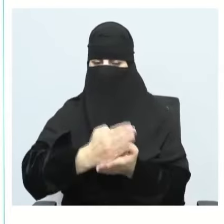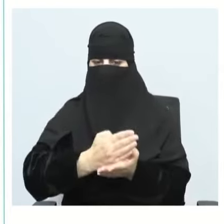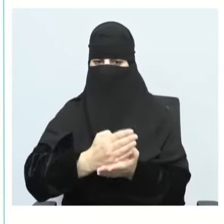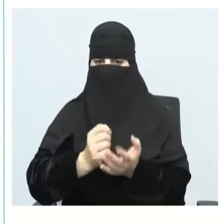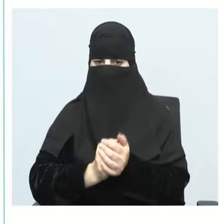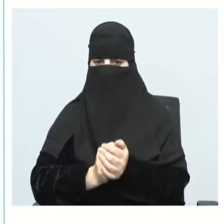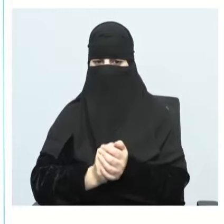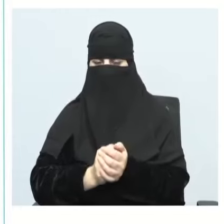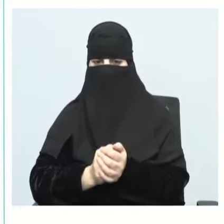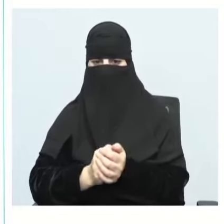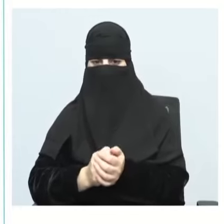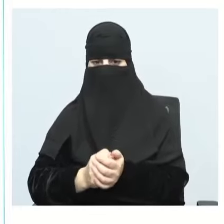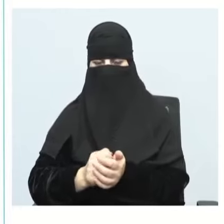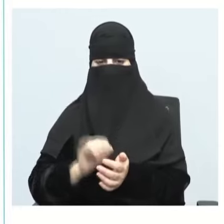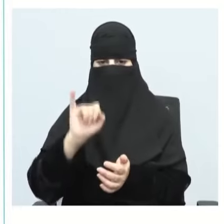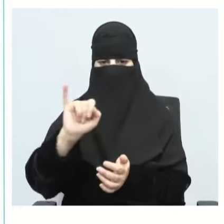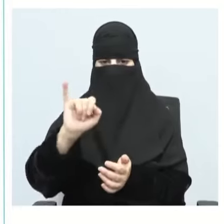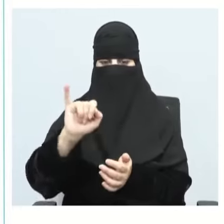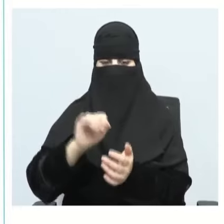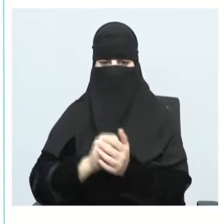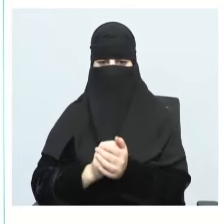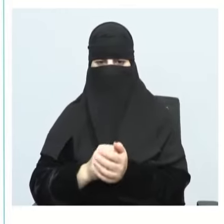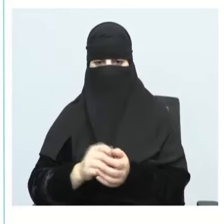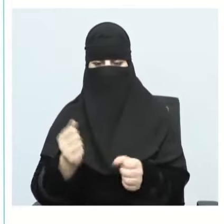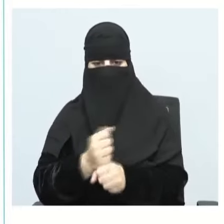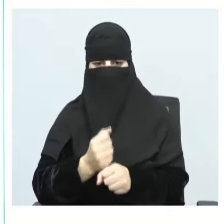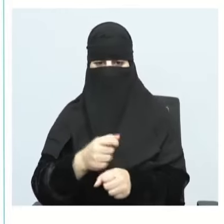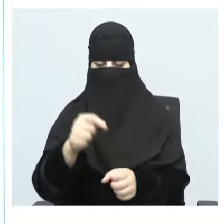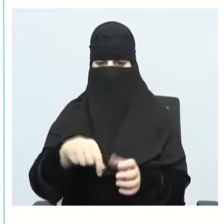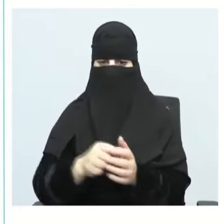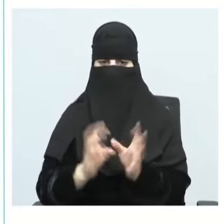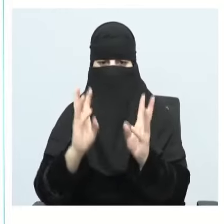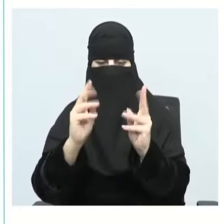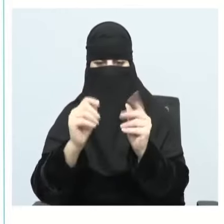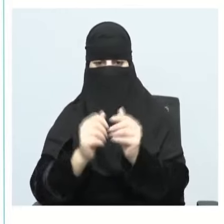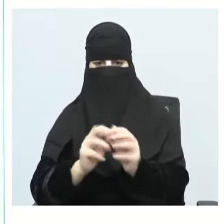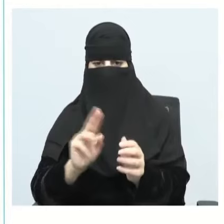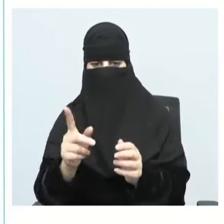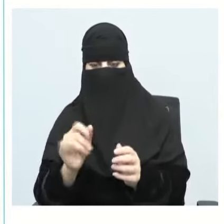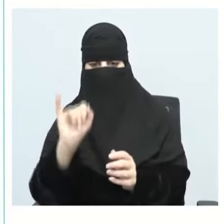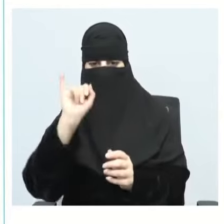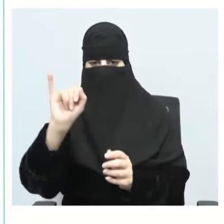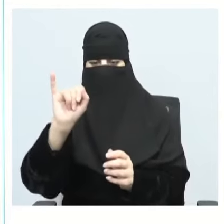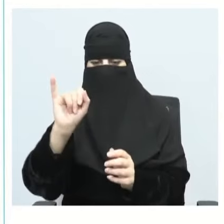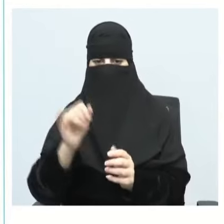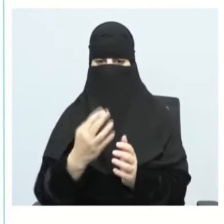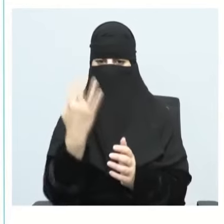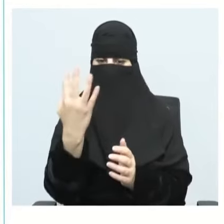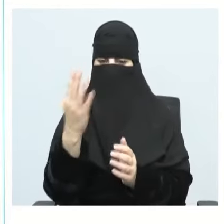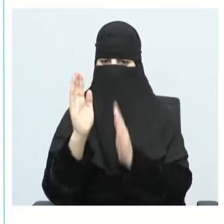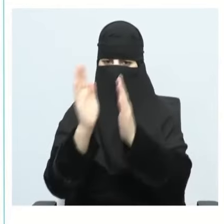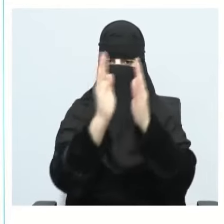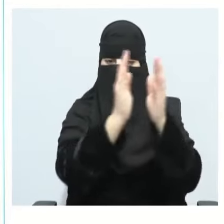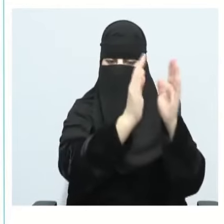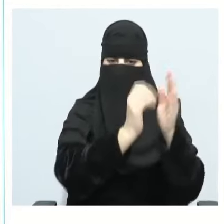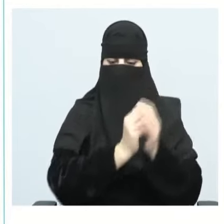خاصه بالعاملين فيها سؤال كم رقم هويه مختلفه من اربع منازل يمكن